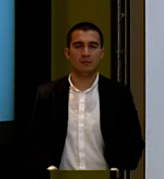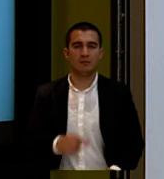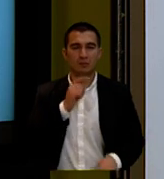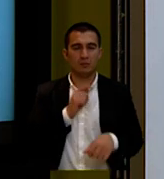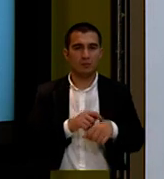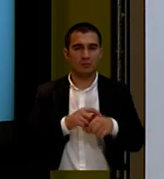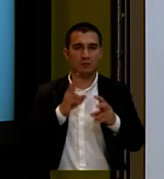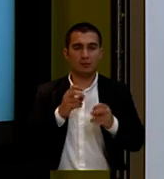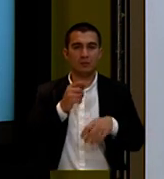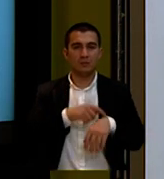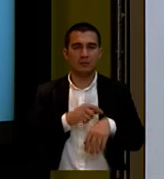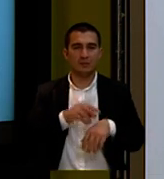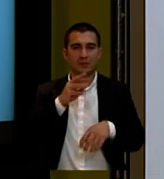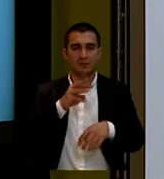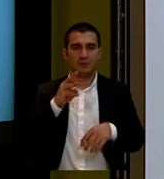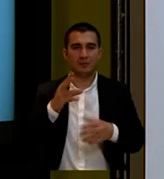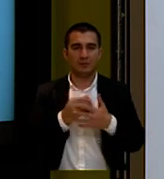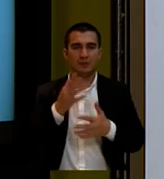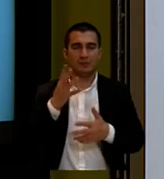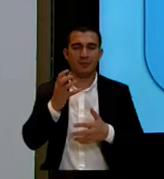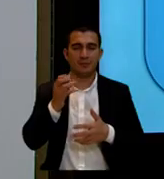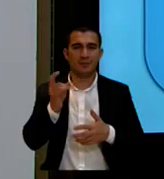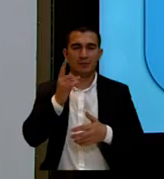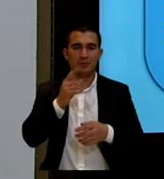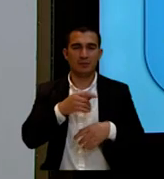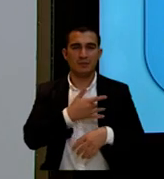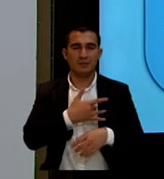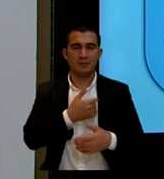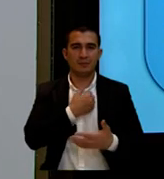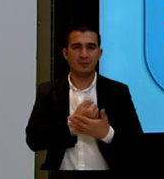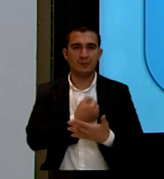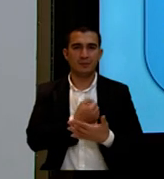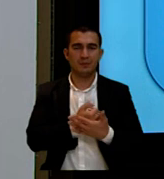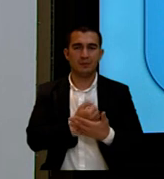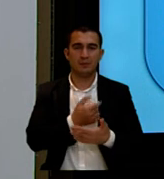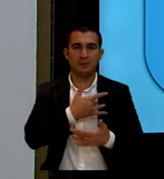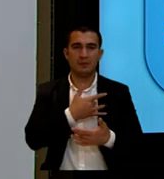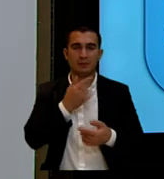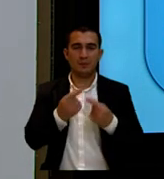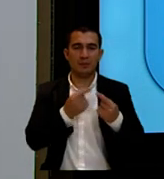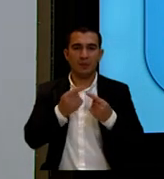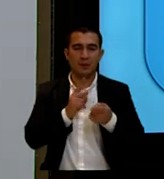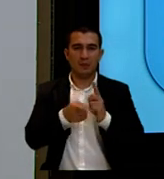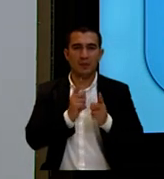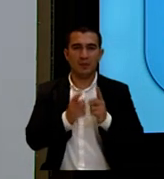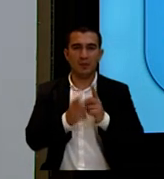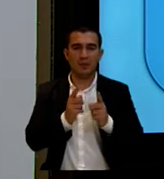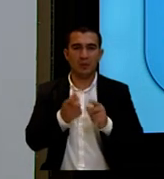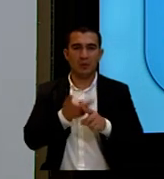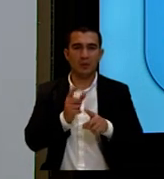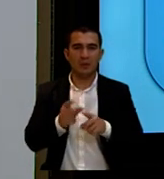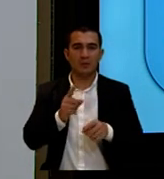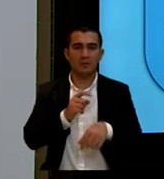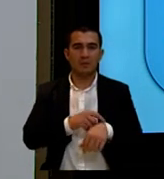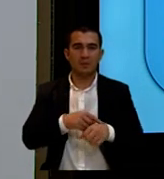Qushlarda yurak minutiga 500 marta uradi. Chunki ularda moddalar almashinuvi jadal bo'lib, tana